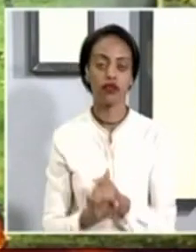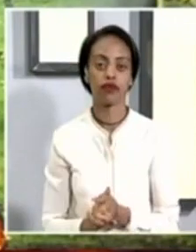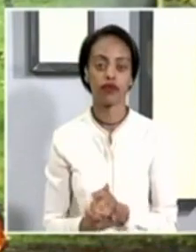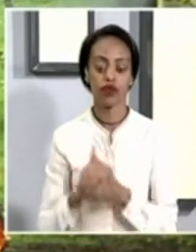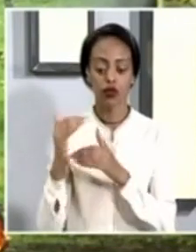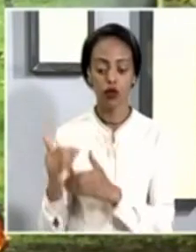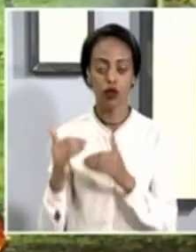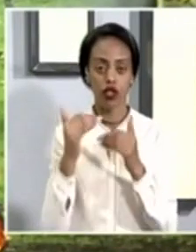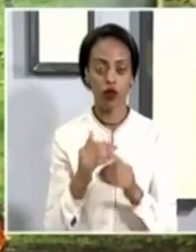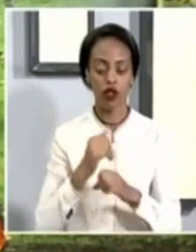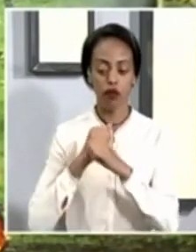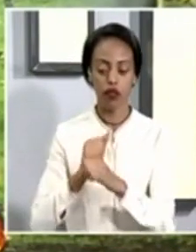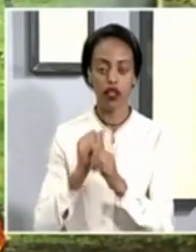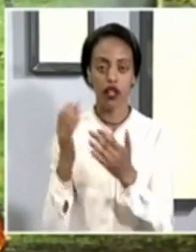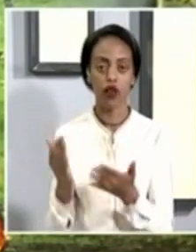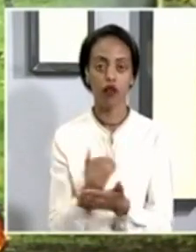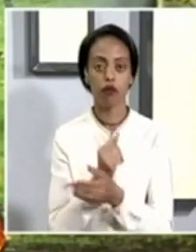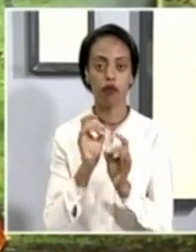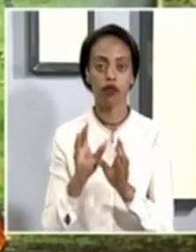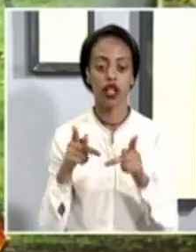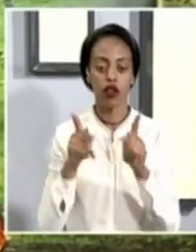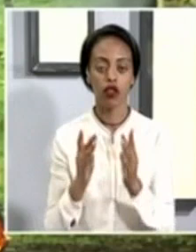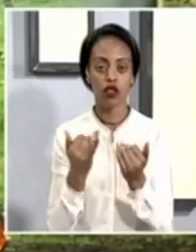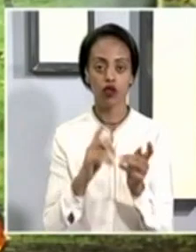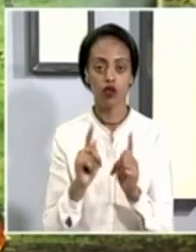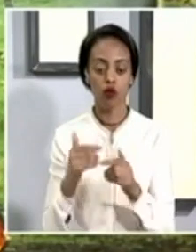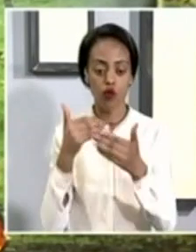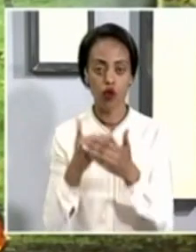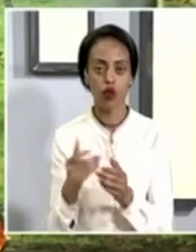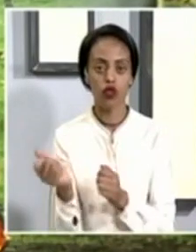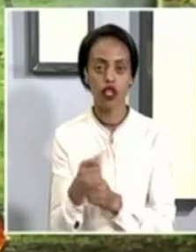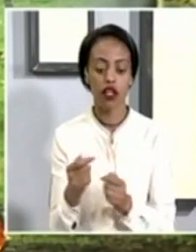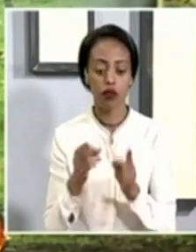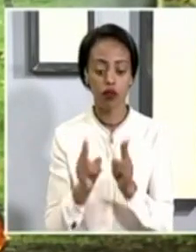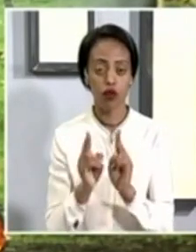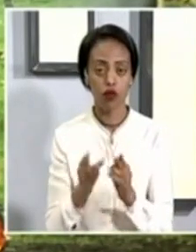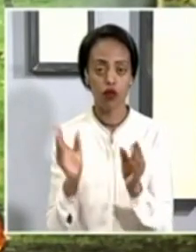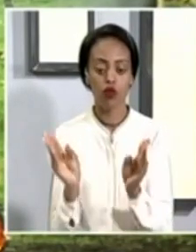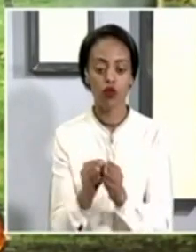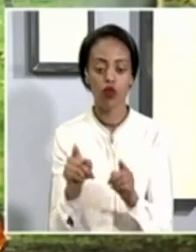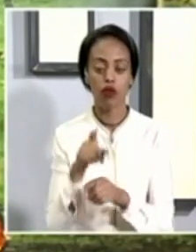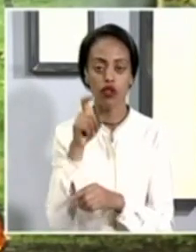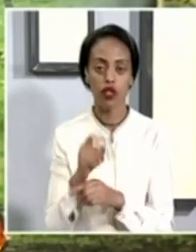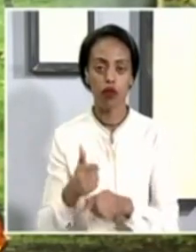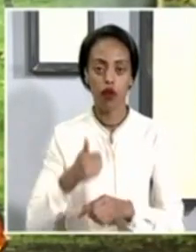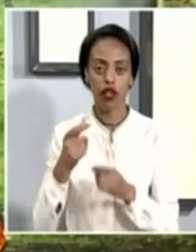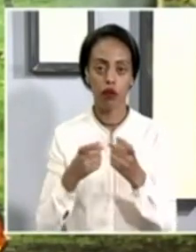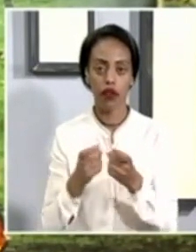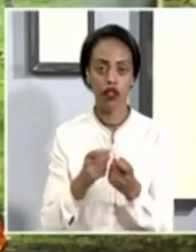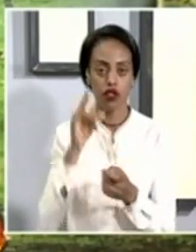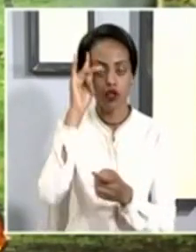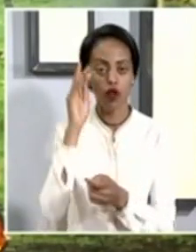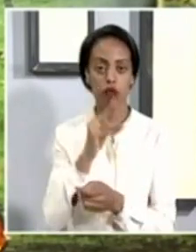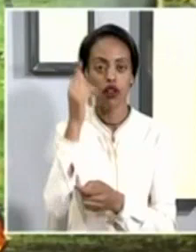ጎና ጎኒ ምክልኻል ወራር ዕስለንበጣ ሓረስቶት ሕዚ እውን ዝባፅሑ ዝራእቶም ብህፁፅ ክእክቡ ከም ዝግባእ ዋና መሓዳሪ ዞባ ምብራቅ